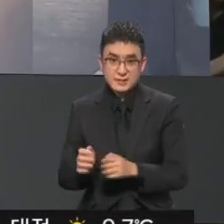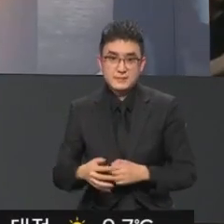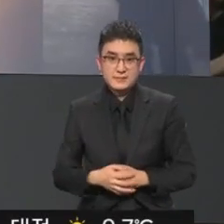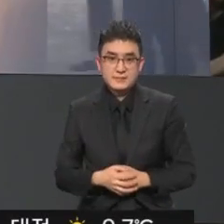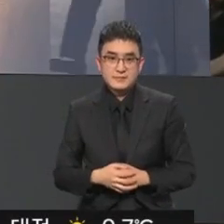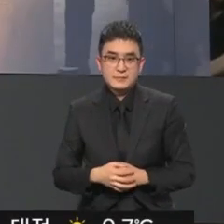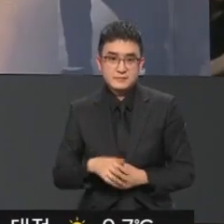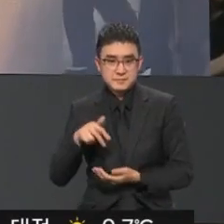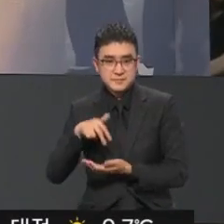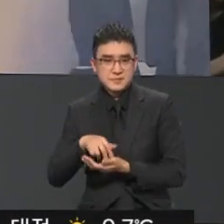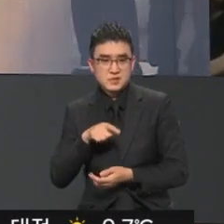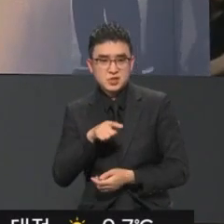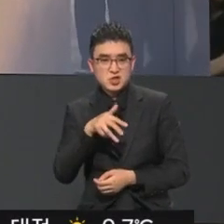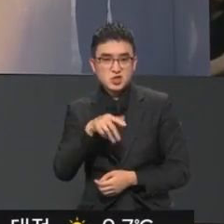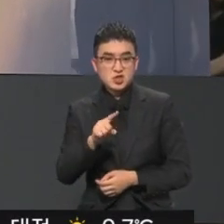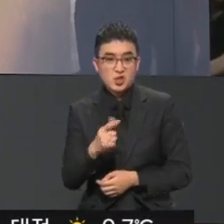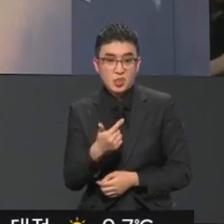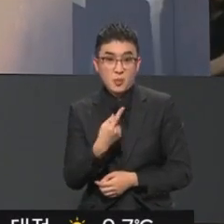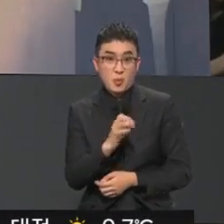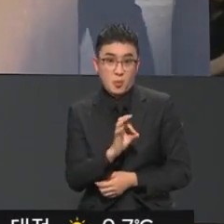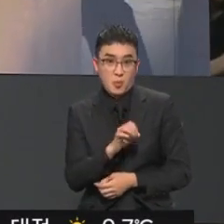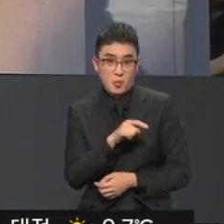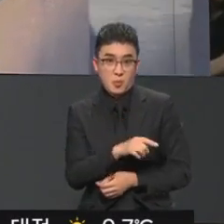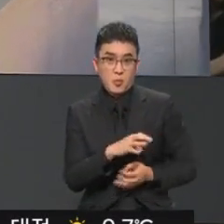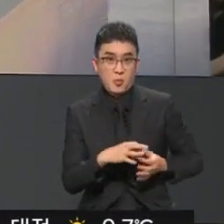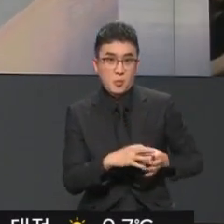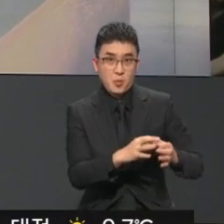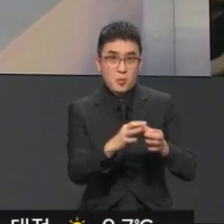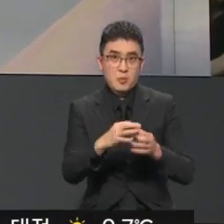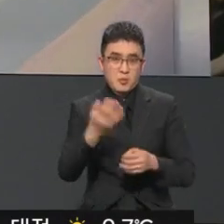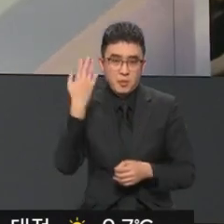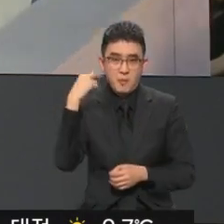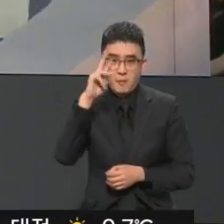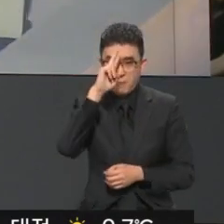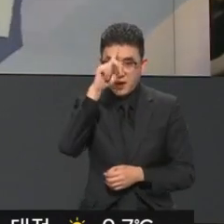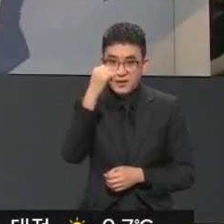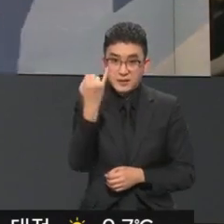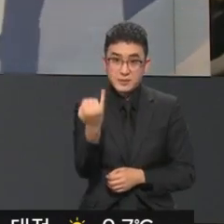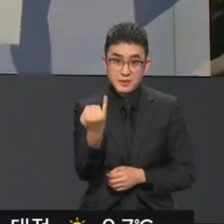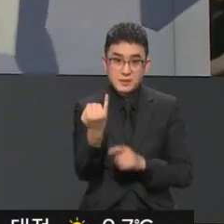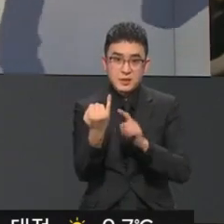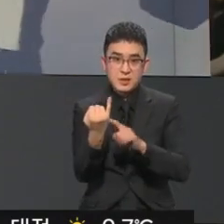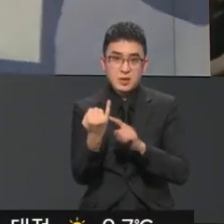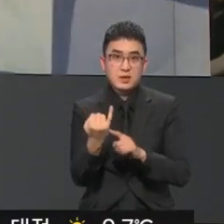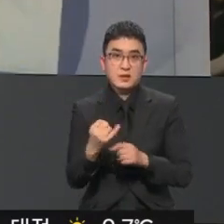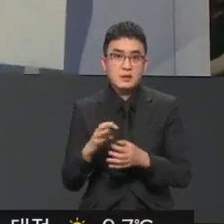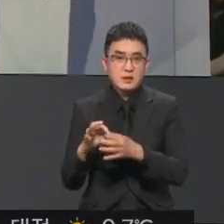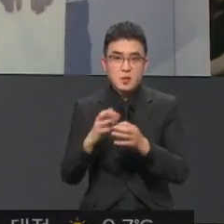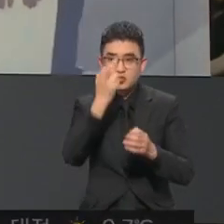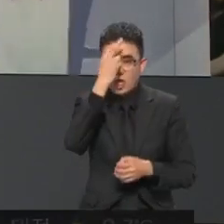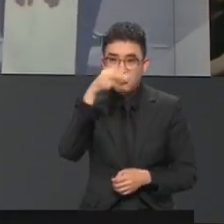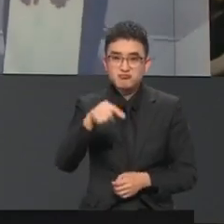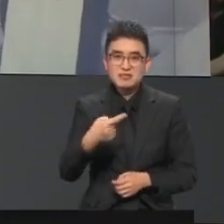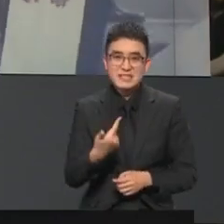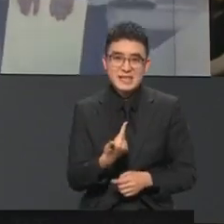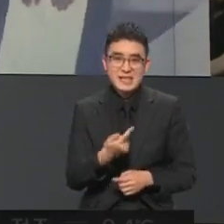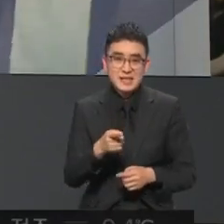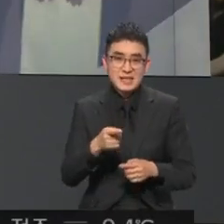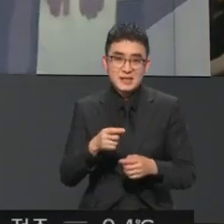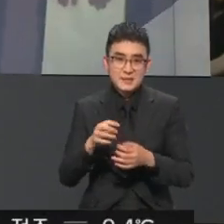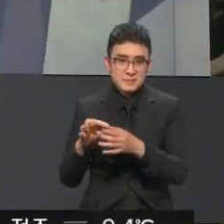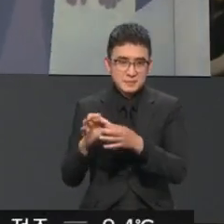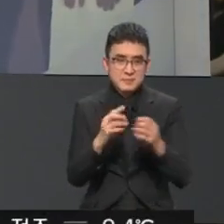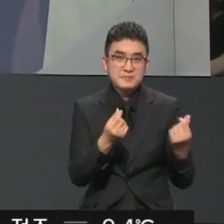의혹이 박근혜 정부 최순실 씨의 국정농단과 유사하다 이렇게 공세를 펴고 있죠. 오늘 민주당 지도부 회의에서는